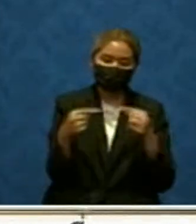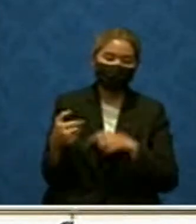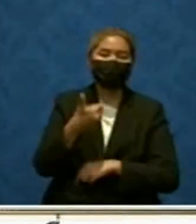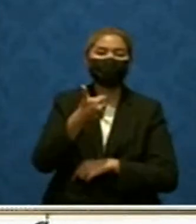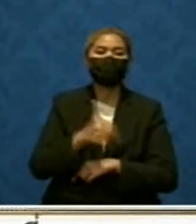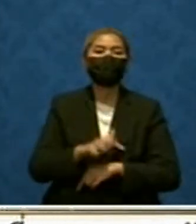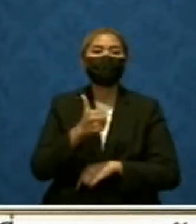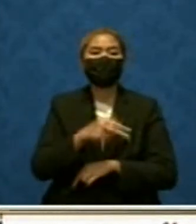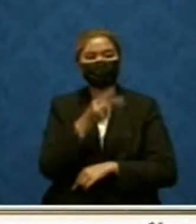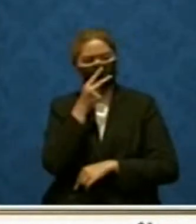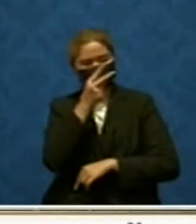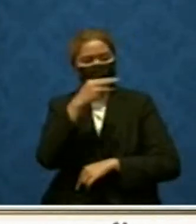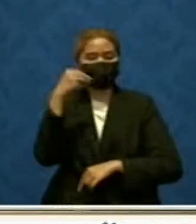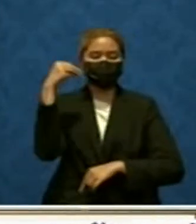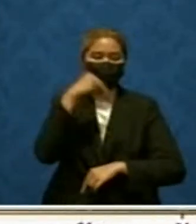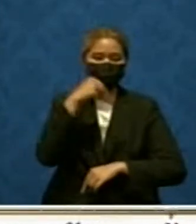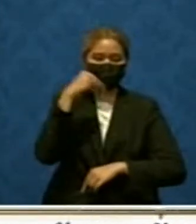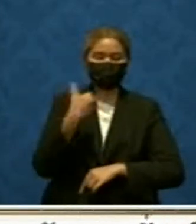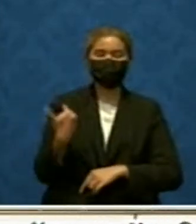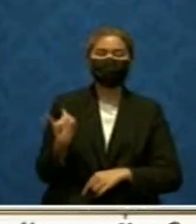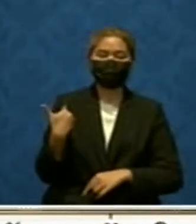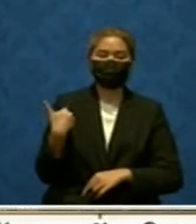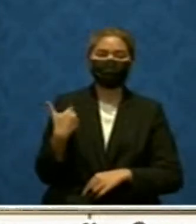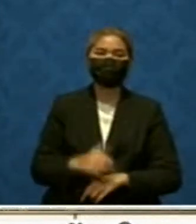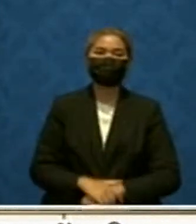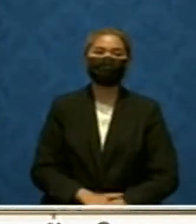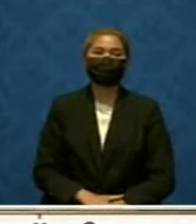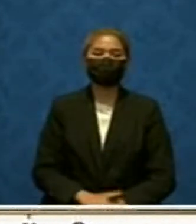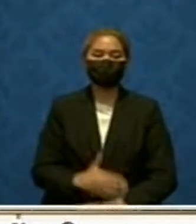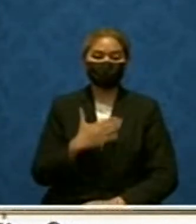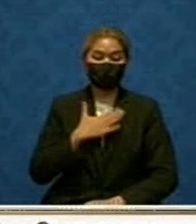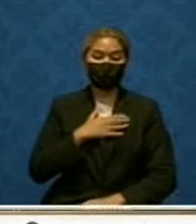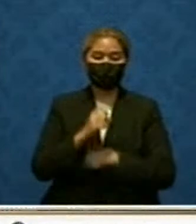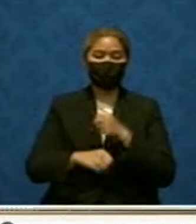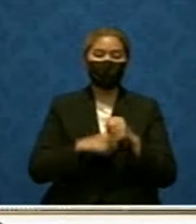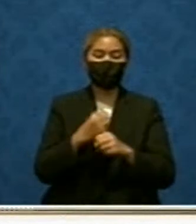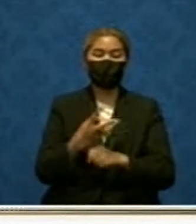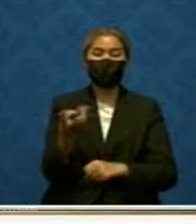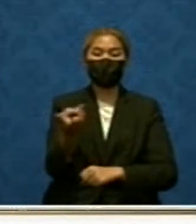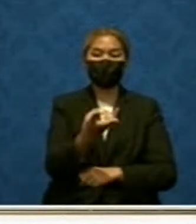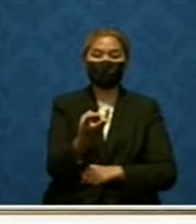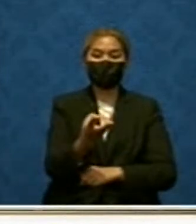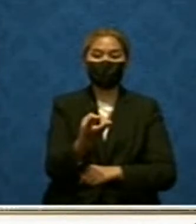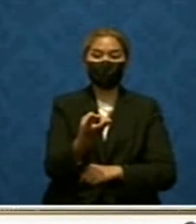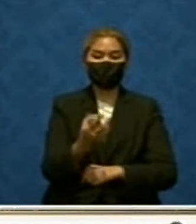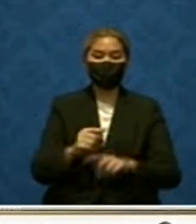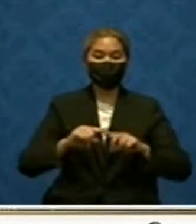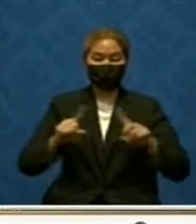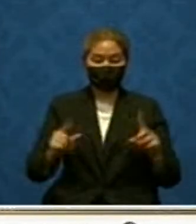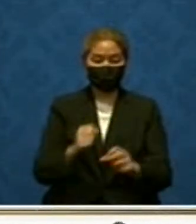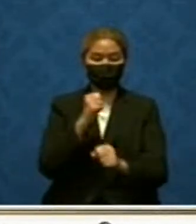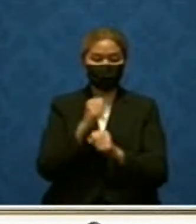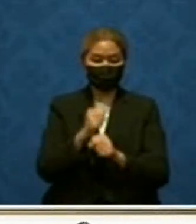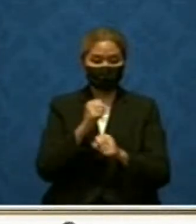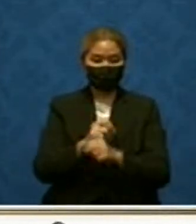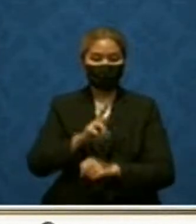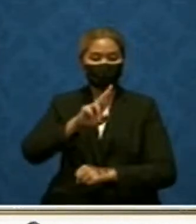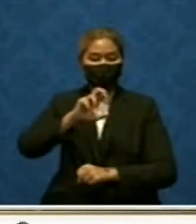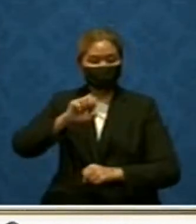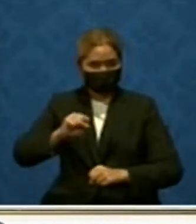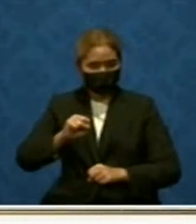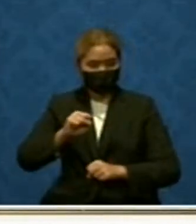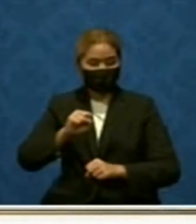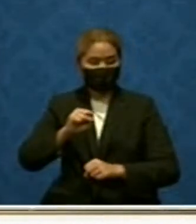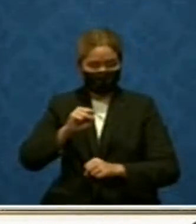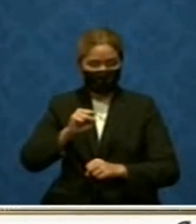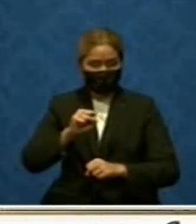พูดเมบ่อยนะท่านใยกครับผมอายุน้อยเป็การทำงานในสภาที่อยากจะแนะนำท่านว่าหายใจ